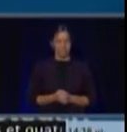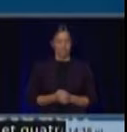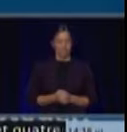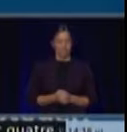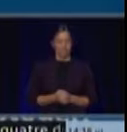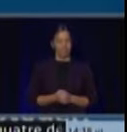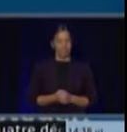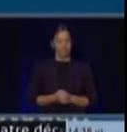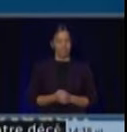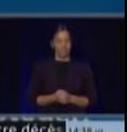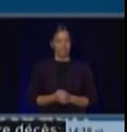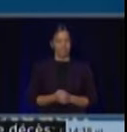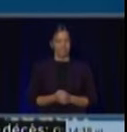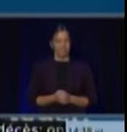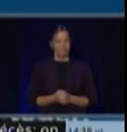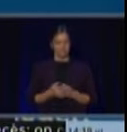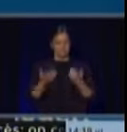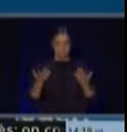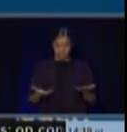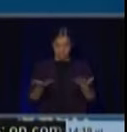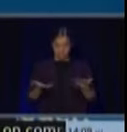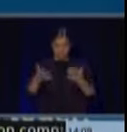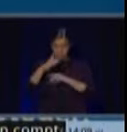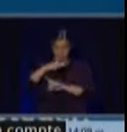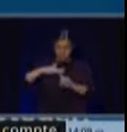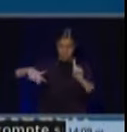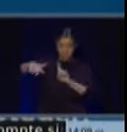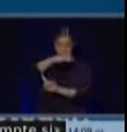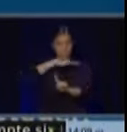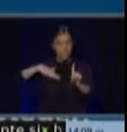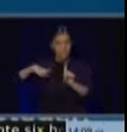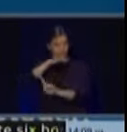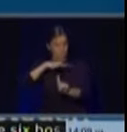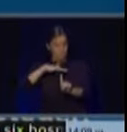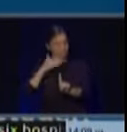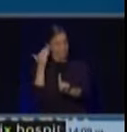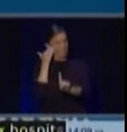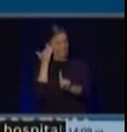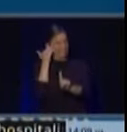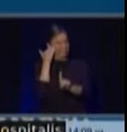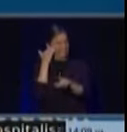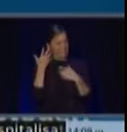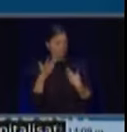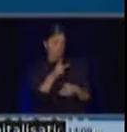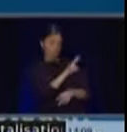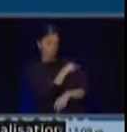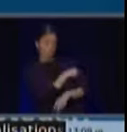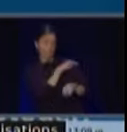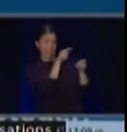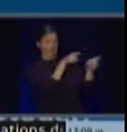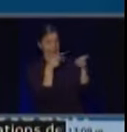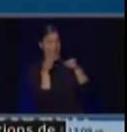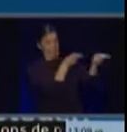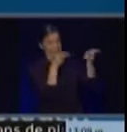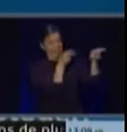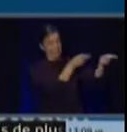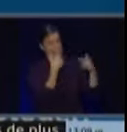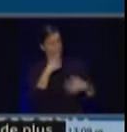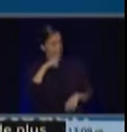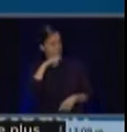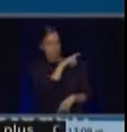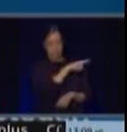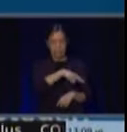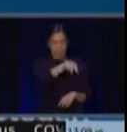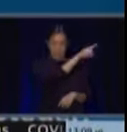dire que la situation est difficile dans les hôpitaux, dans le réseau